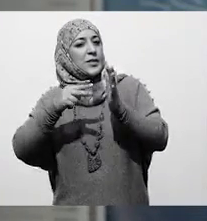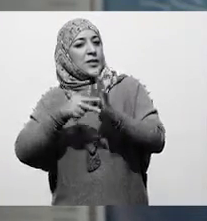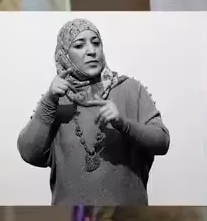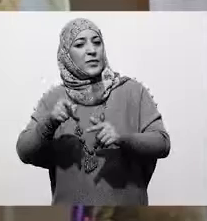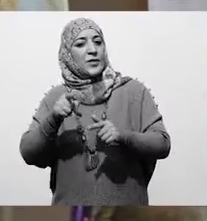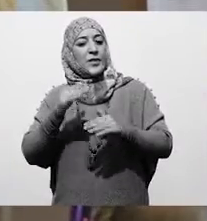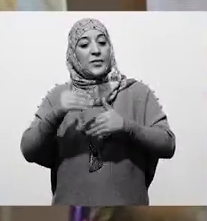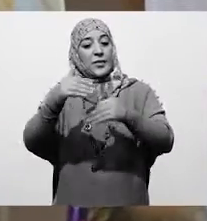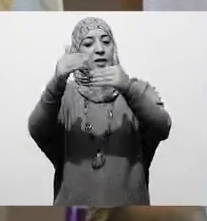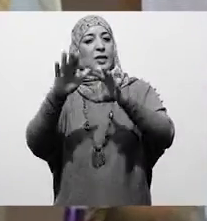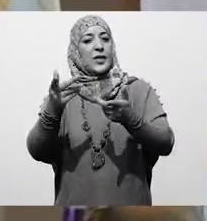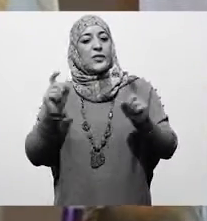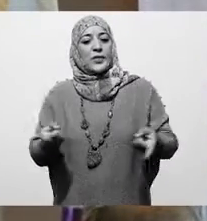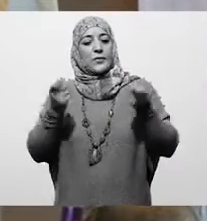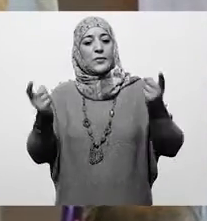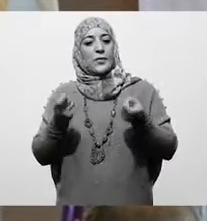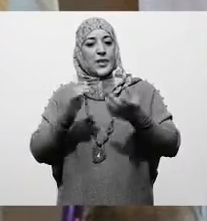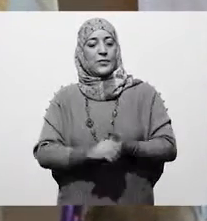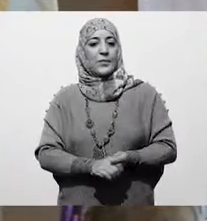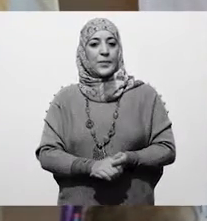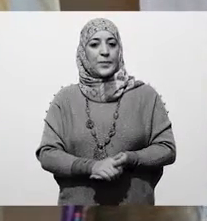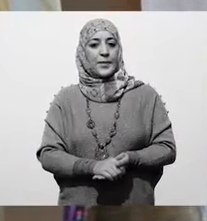qu'ils ont reçus au démarrage de cette formation.